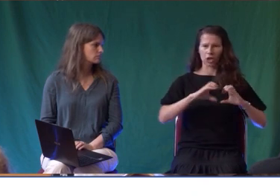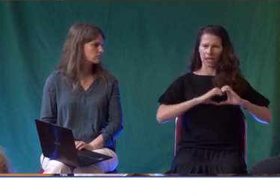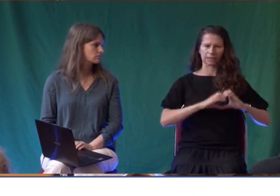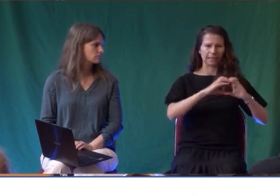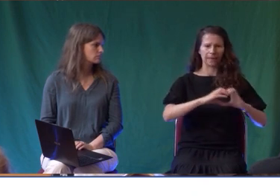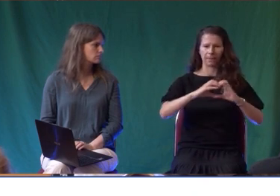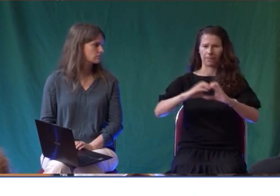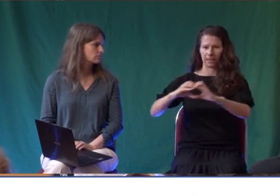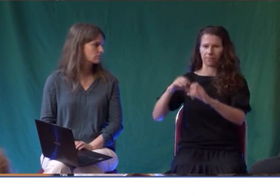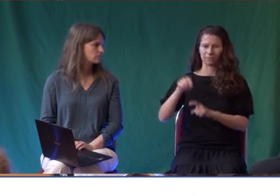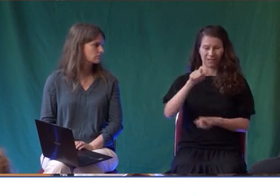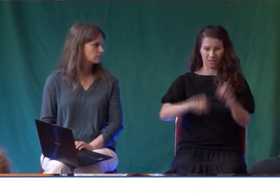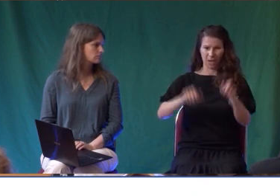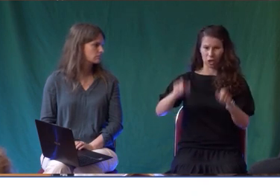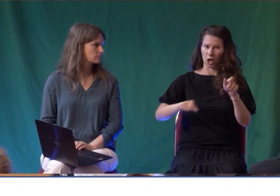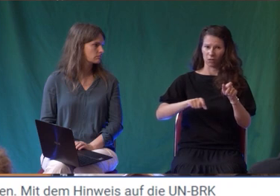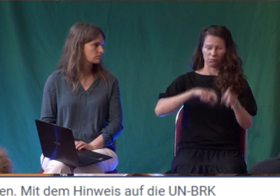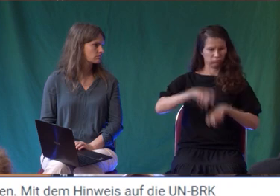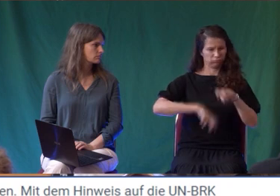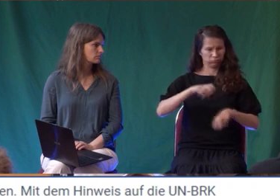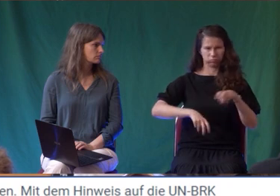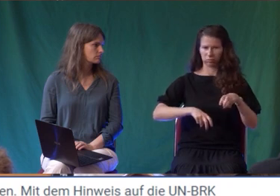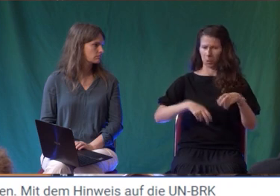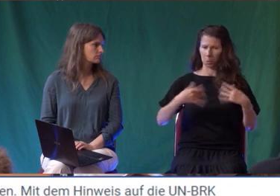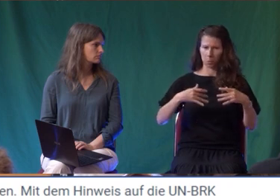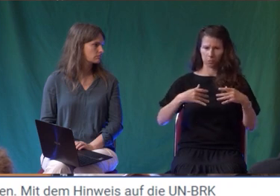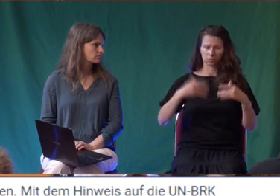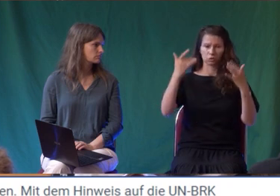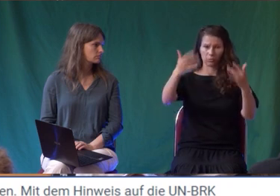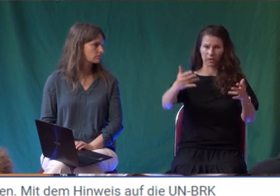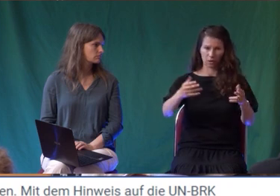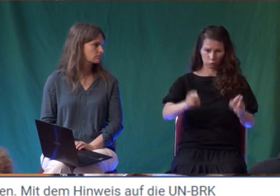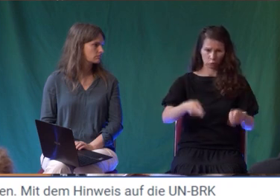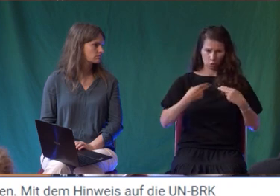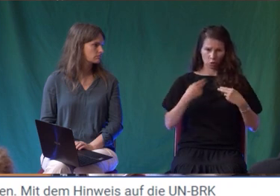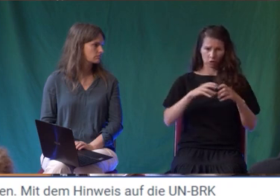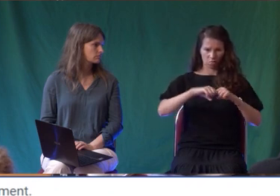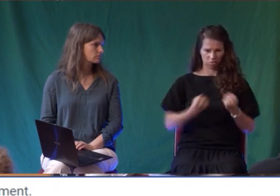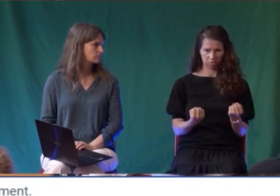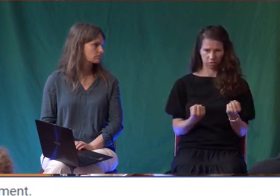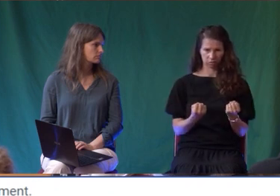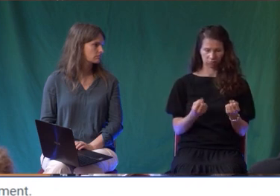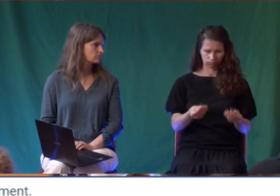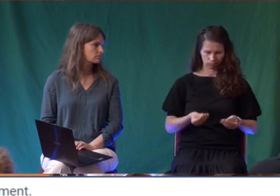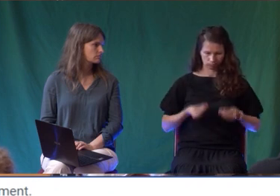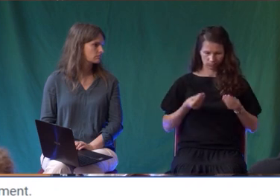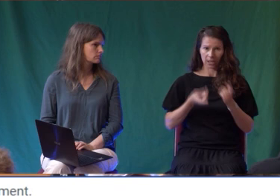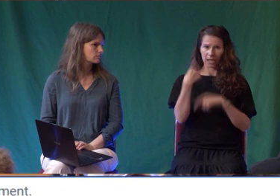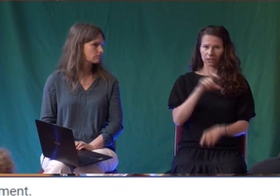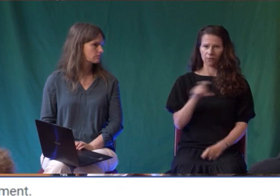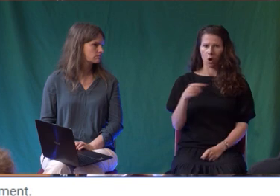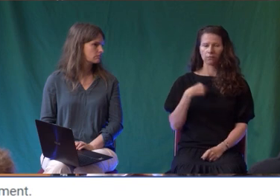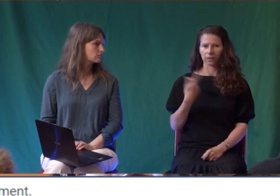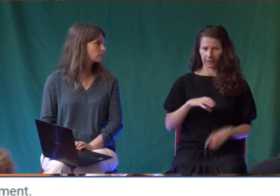haben das Herz rücksichtslos und hat behandelt und es mir am Ende kaputt und so fest wiedergegeben letzte Woche habe ich das Herz